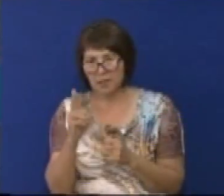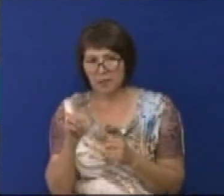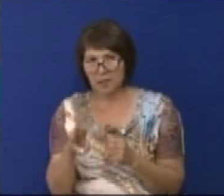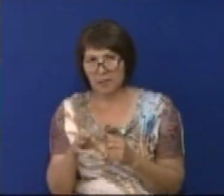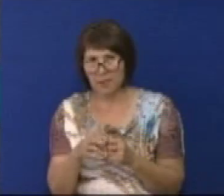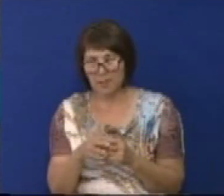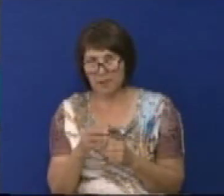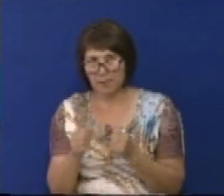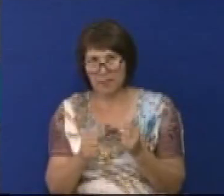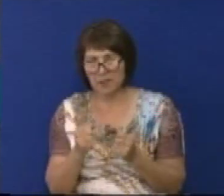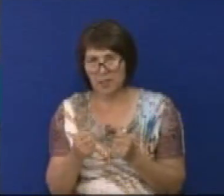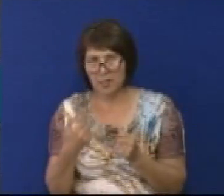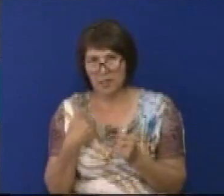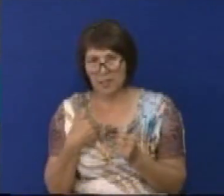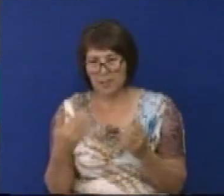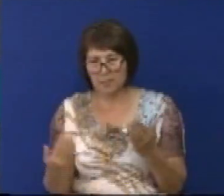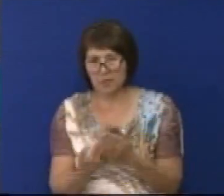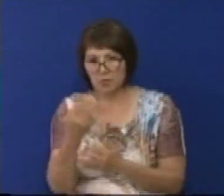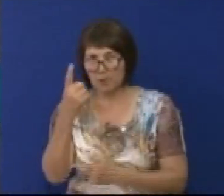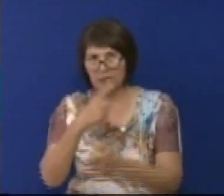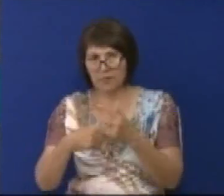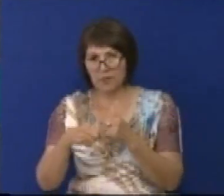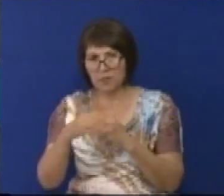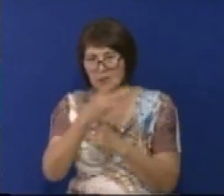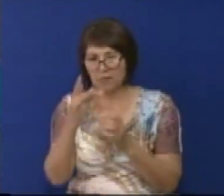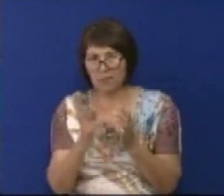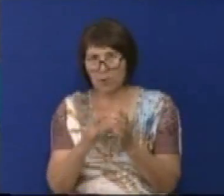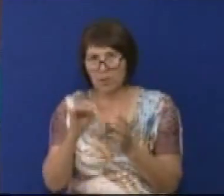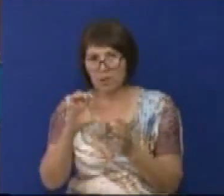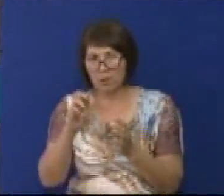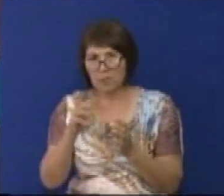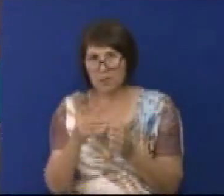соғып, Омбыға дейін жетеміз. Достығымызды осылайша көрсетпекпіз.